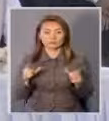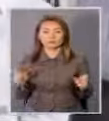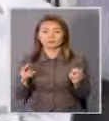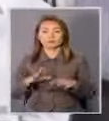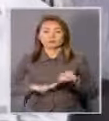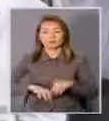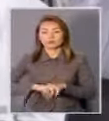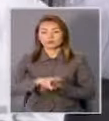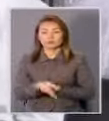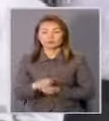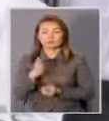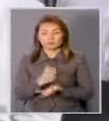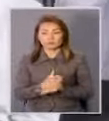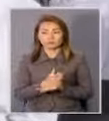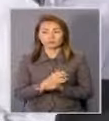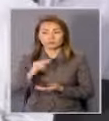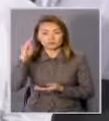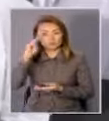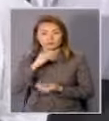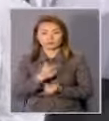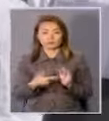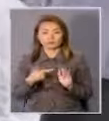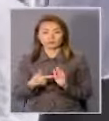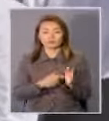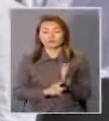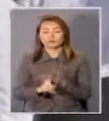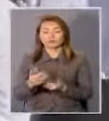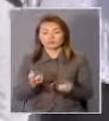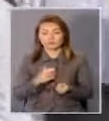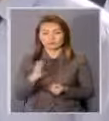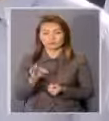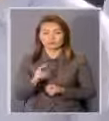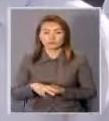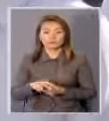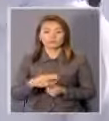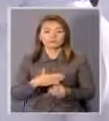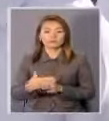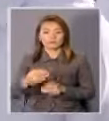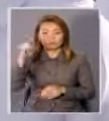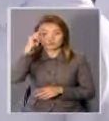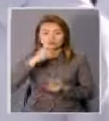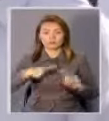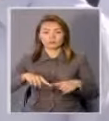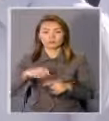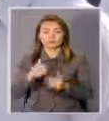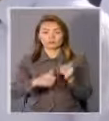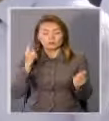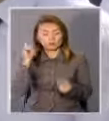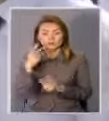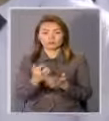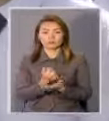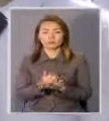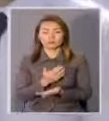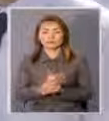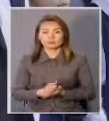арнайы мамандандырылған жүйеде болғандықтан білім алушыларды 7-ші сыныптан бастап қабылдайды. Облыстағы алдын қатарлы білім ордасы жылда үздік нәтижелерге